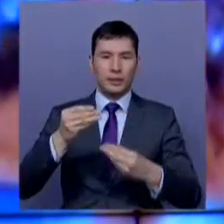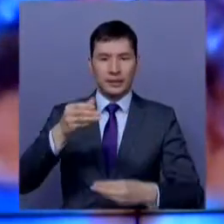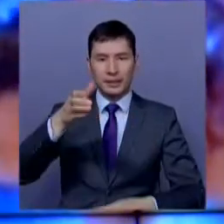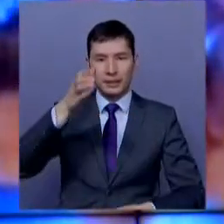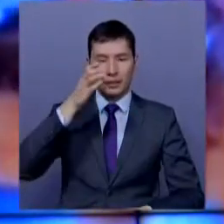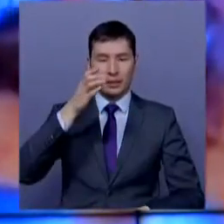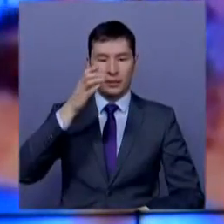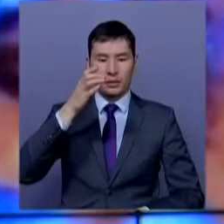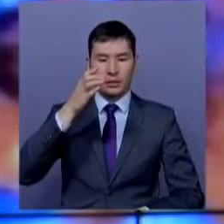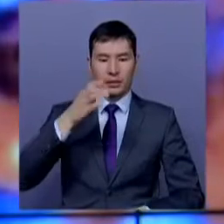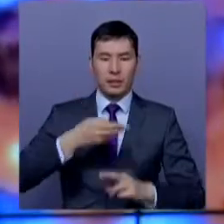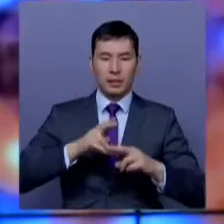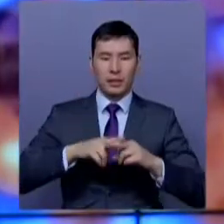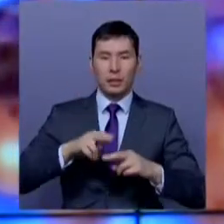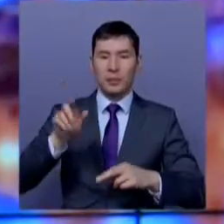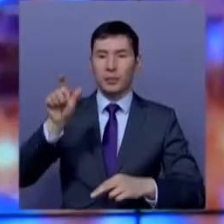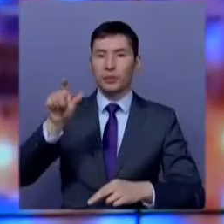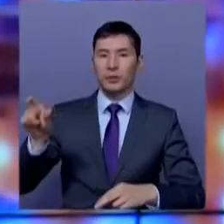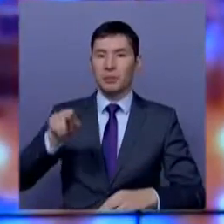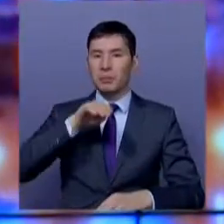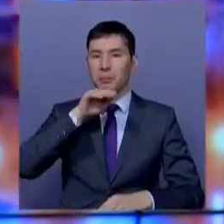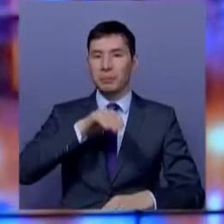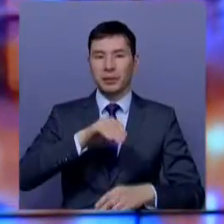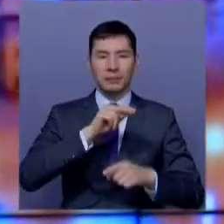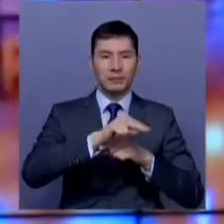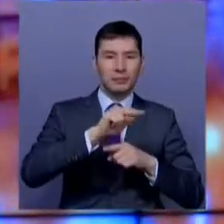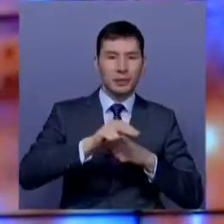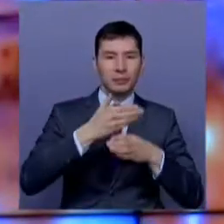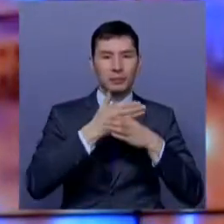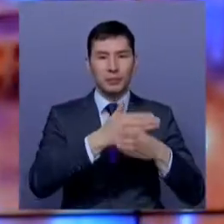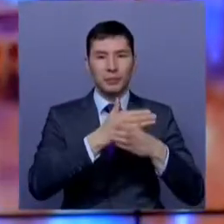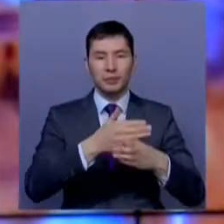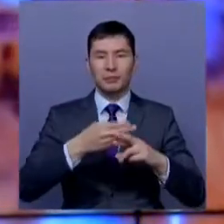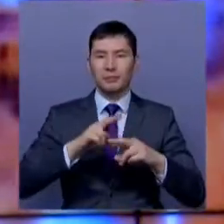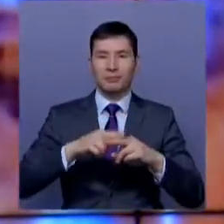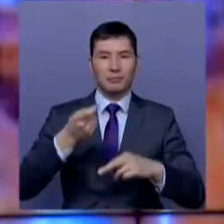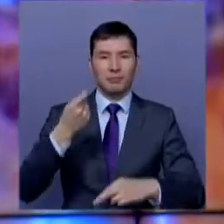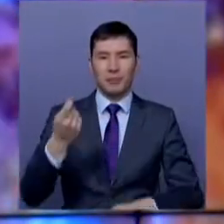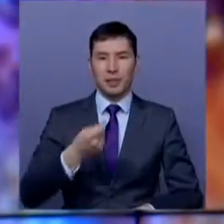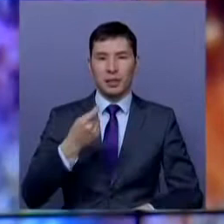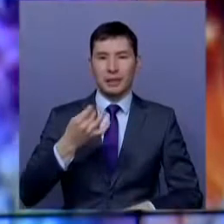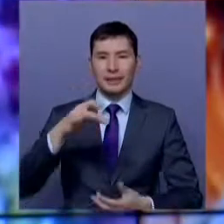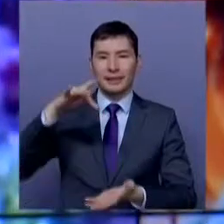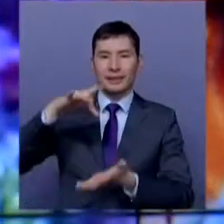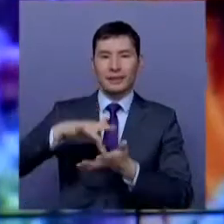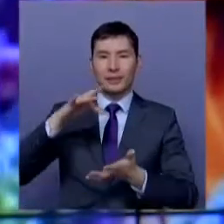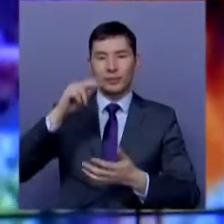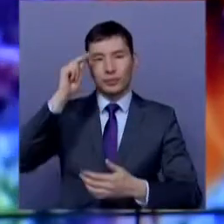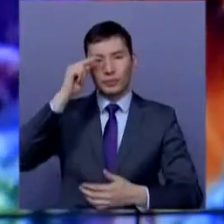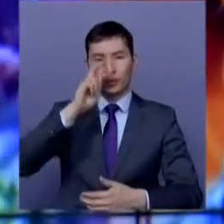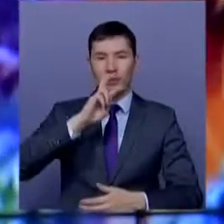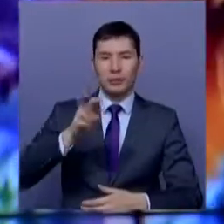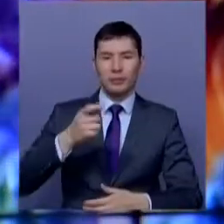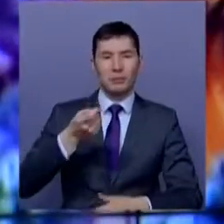артқанымен, оларға білім беретін мамандар да, орталықтар да әлі күнге дейін тапшы. Ал соңғы кездері тьютор деген мамандық көп айтылып жүр.